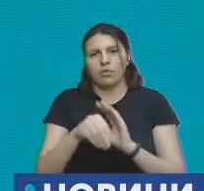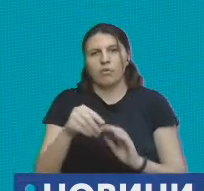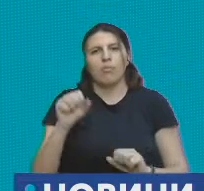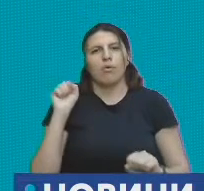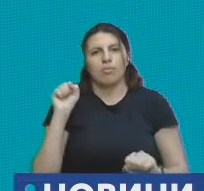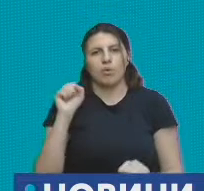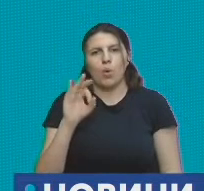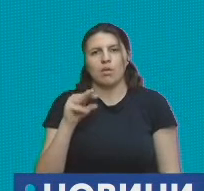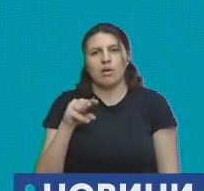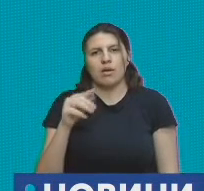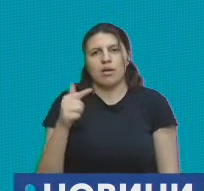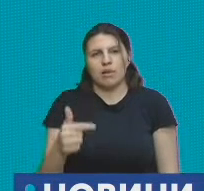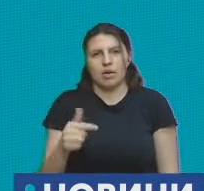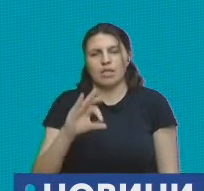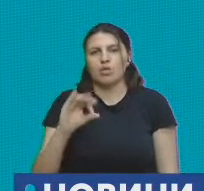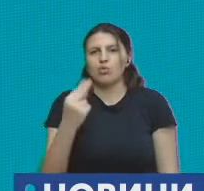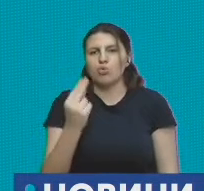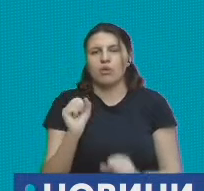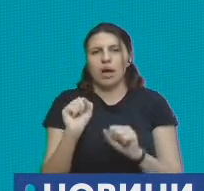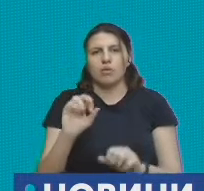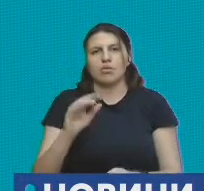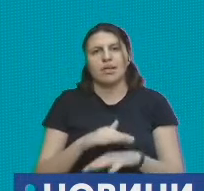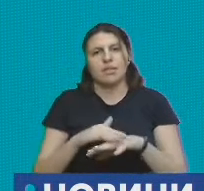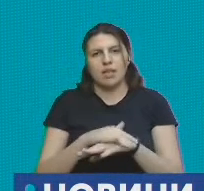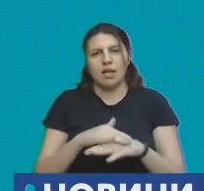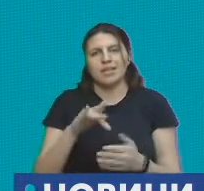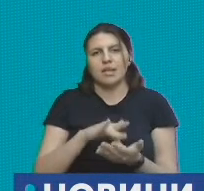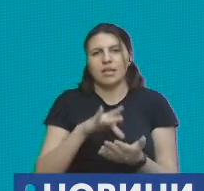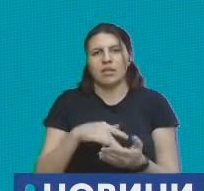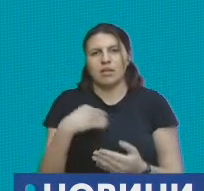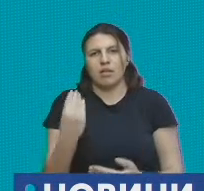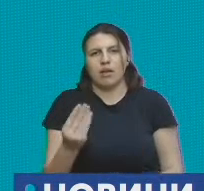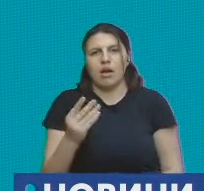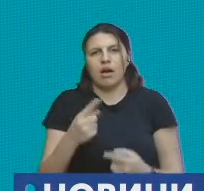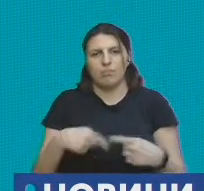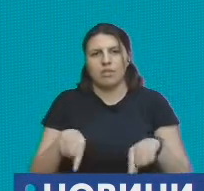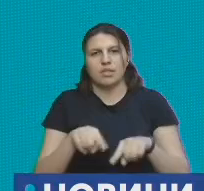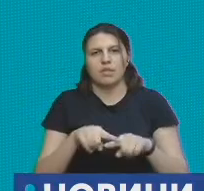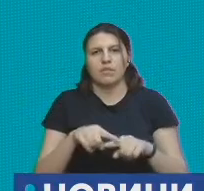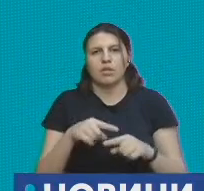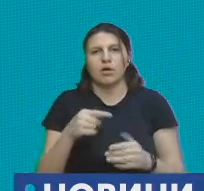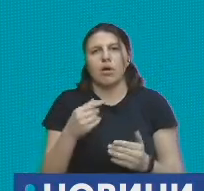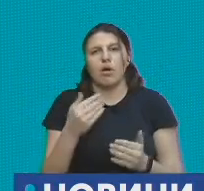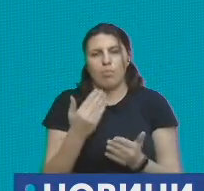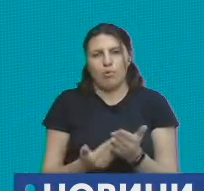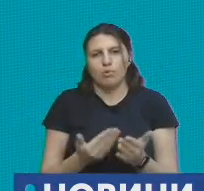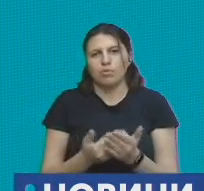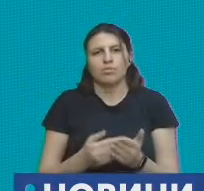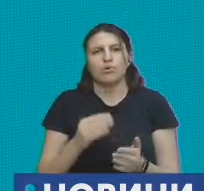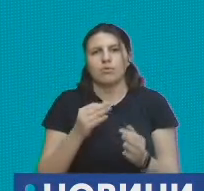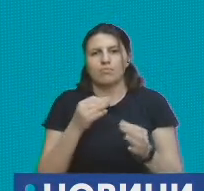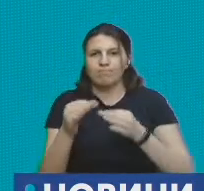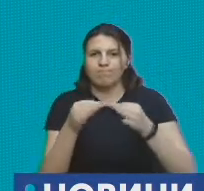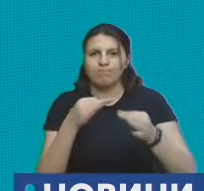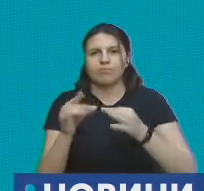Фахівці управління праці та соцзахисту населення і Центру надання адмінпослуг консультували жителів села щодо соціальних виплат, пільг,